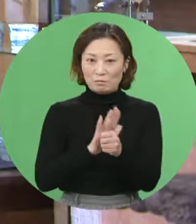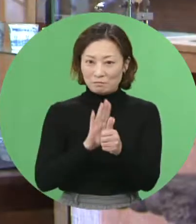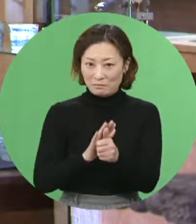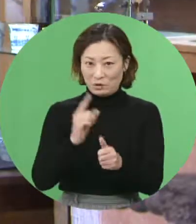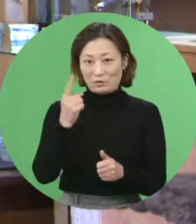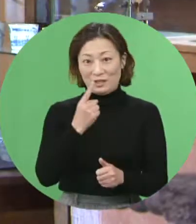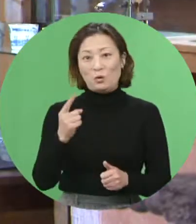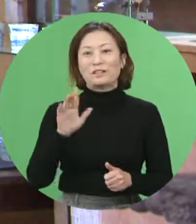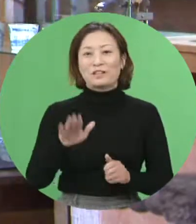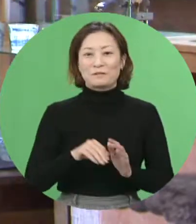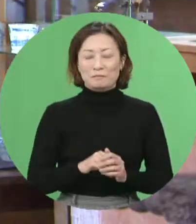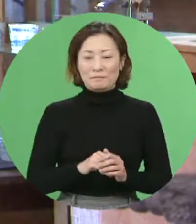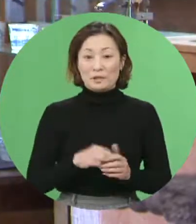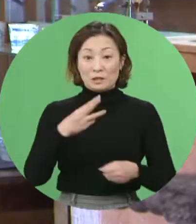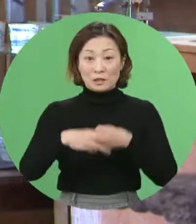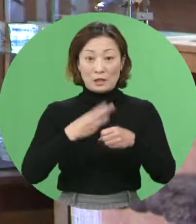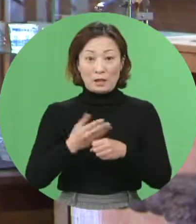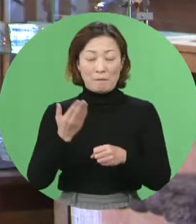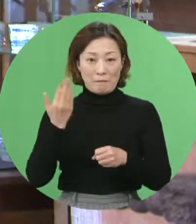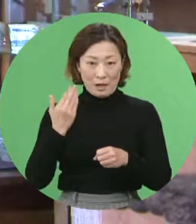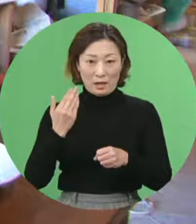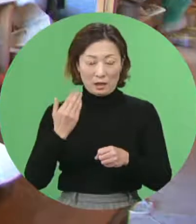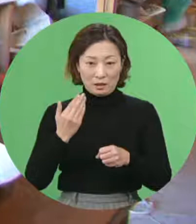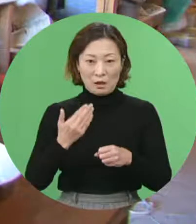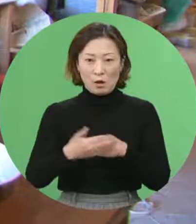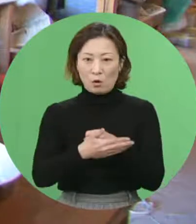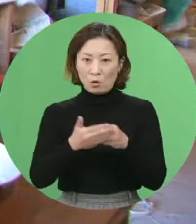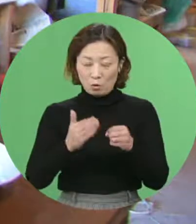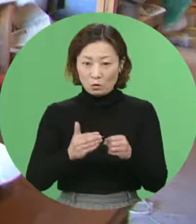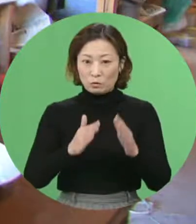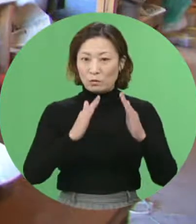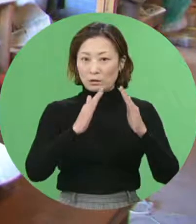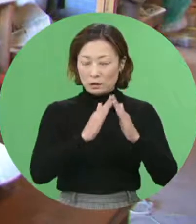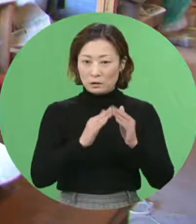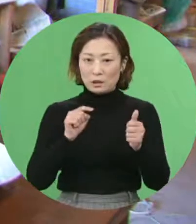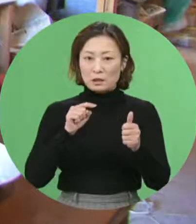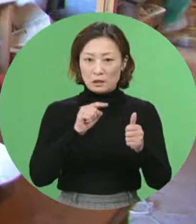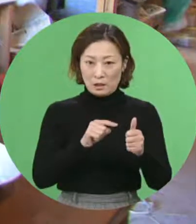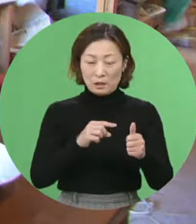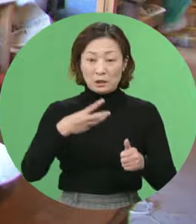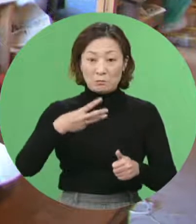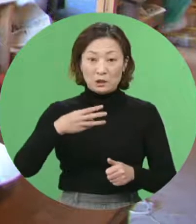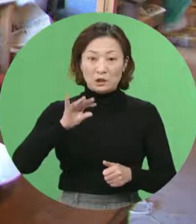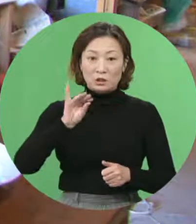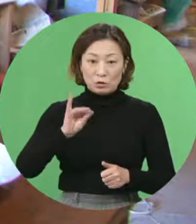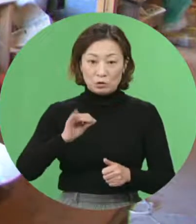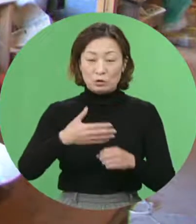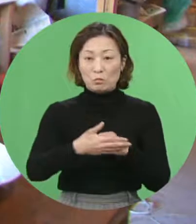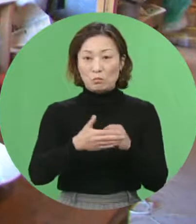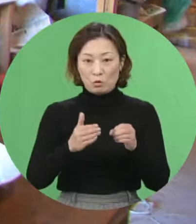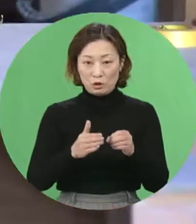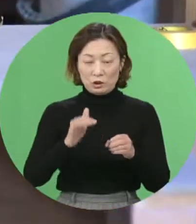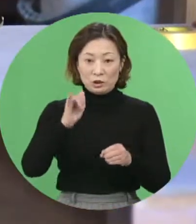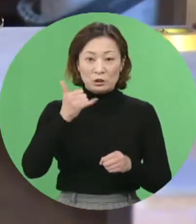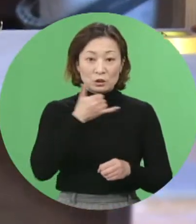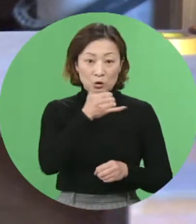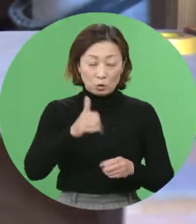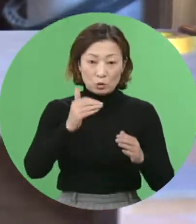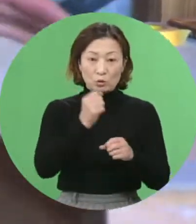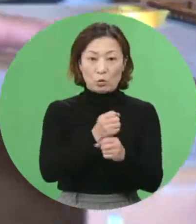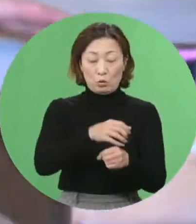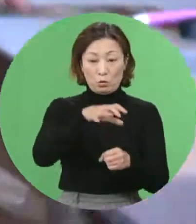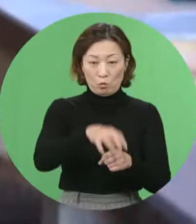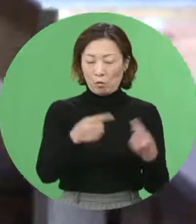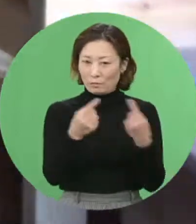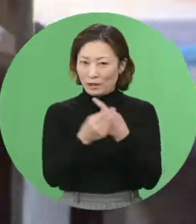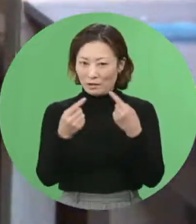3年前、小町並み保存建造物に指定されている見積もり醤油の工場を改装し、陶芸